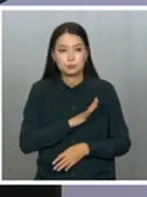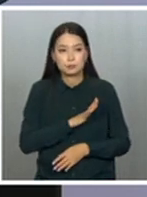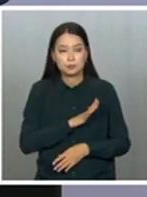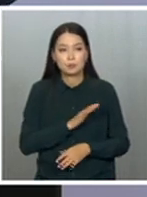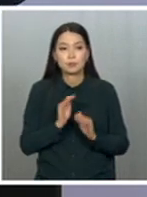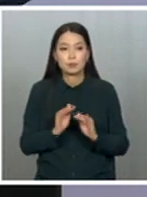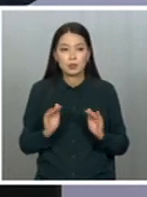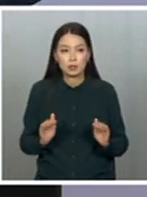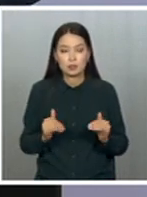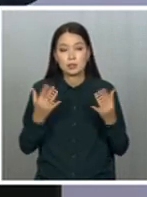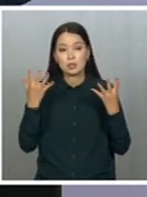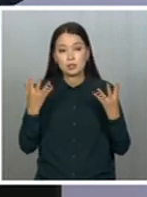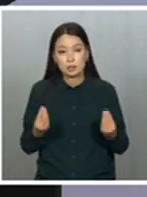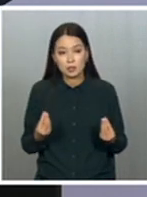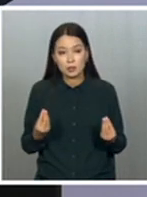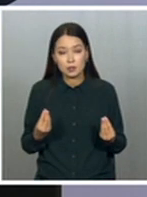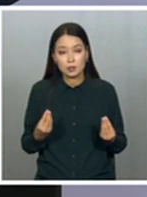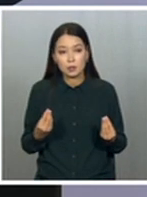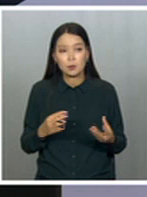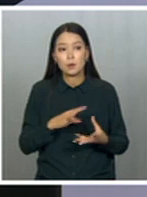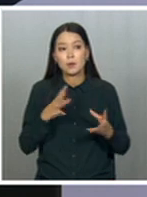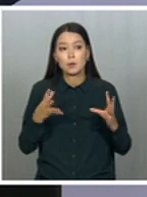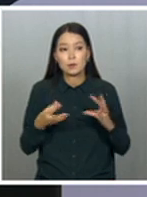Балалар, бүгінгі сабағымызды қорыта келгенде,